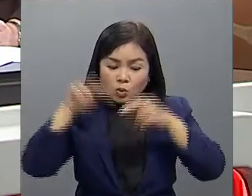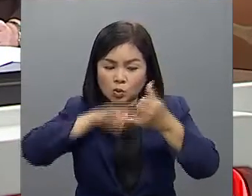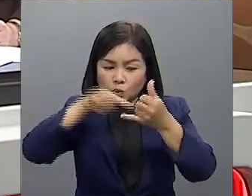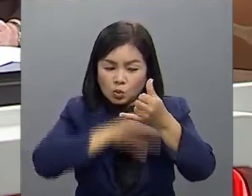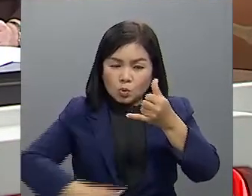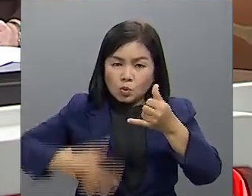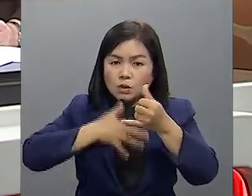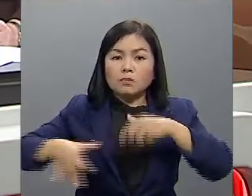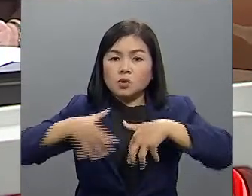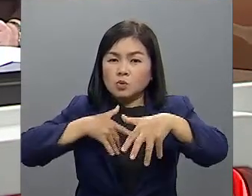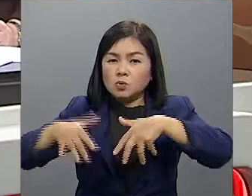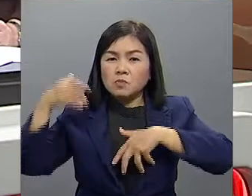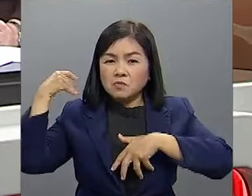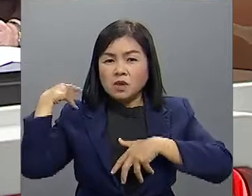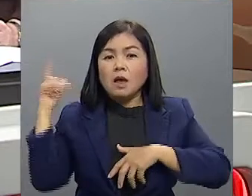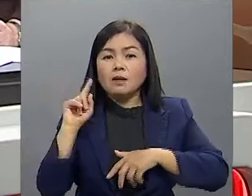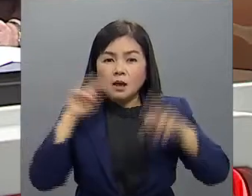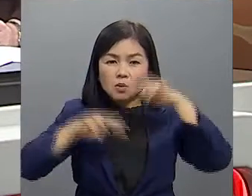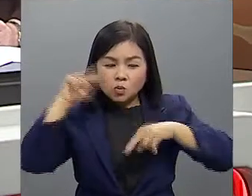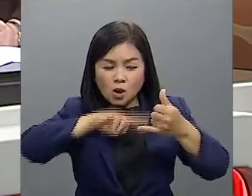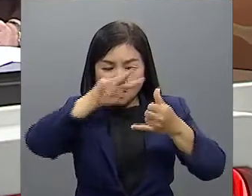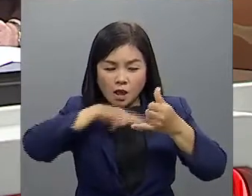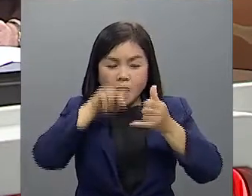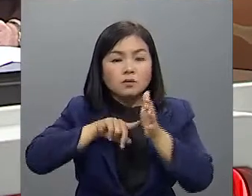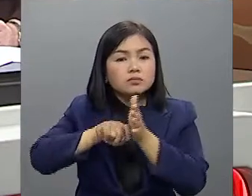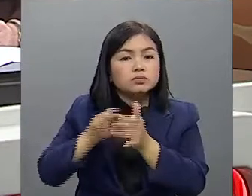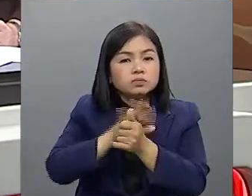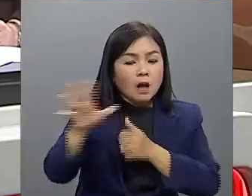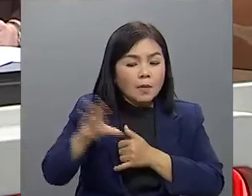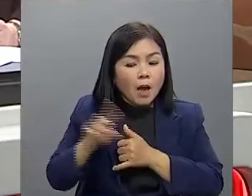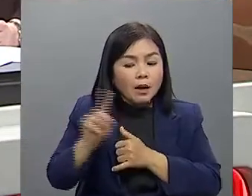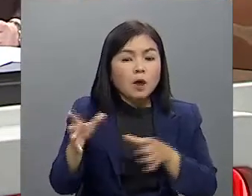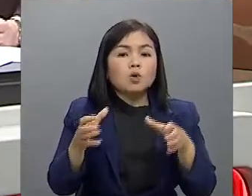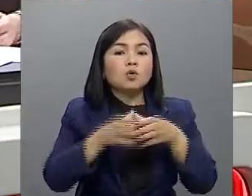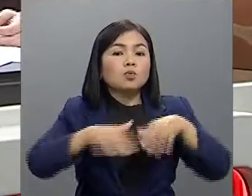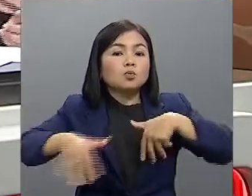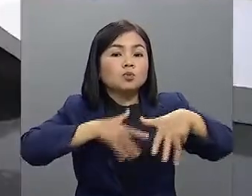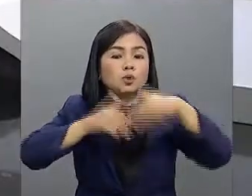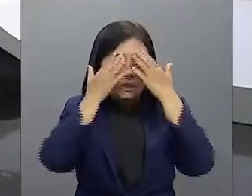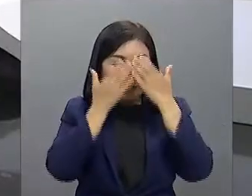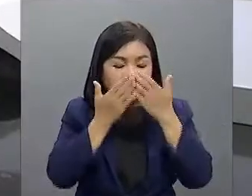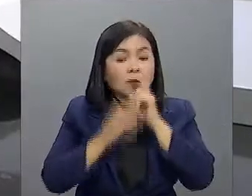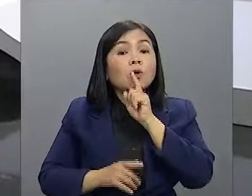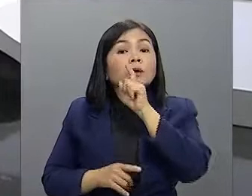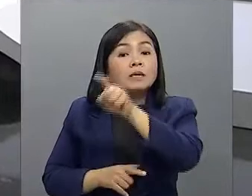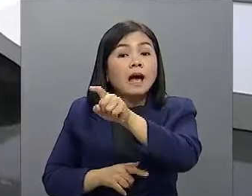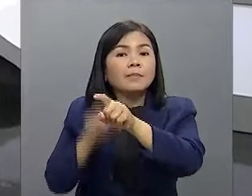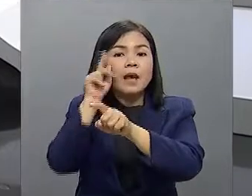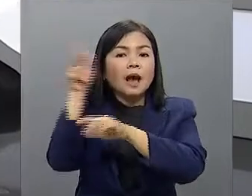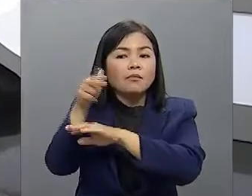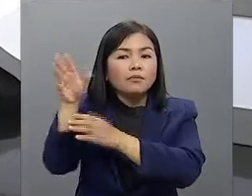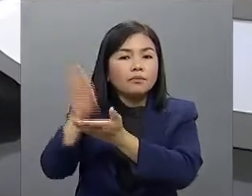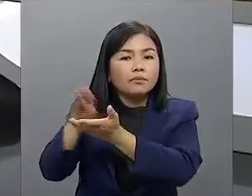าะการตรวจค้นหาผู้ติดเชื้อโควิด -19 ในชุมชนอิสลามนะครับต้องถามคุณปัดว่าวันนี้พบผู้ติดเชื้อเพิ่มเติมไหมครับ